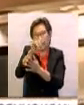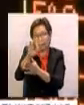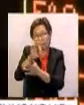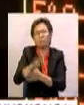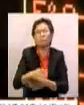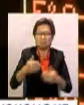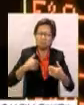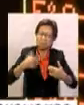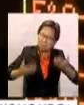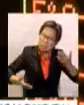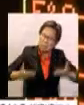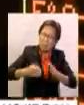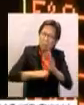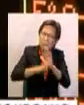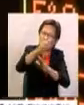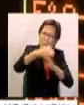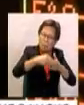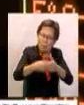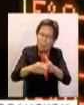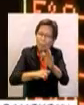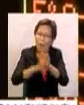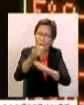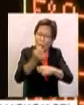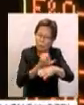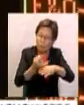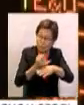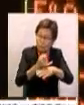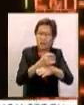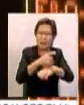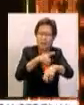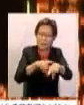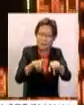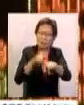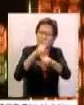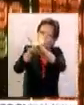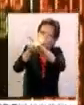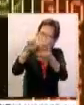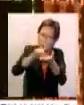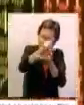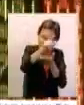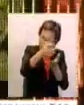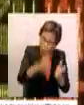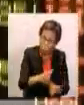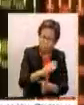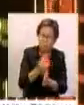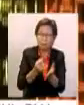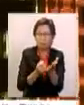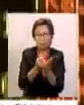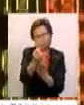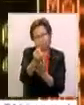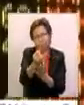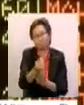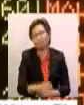itu, ia turut dijangka memacu pertumbuhan industri ETF dalam masa sama melindungi pelabur dan keterusan.